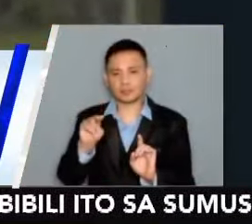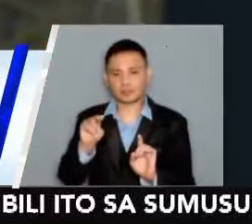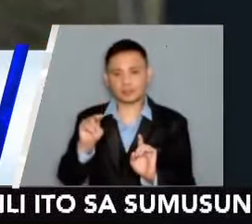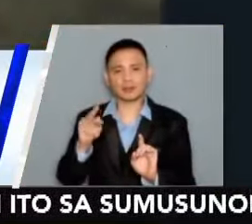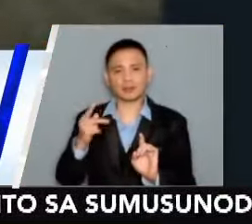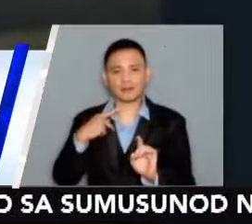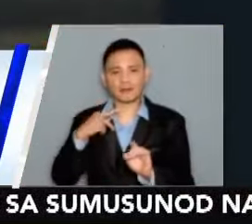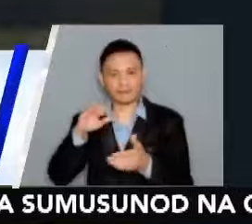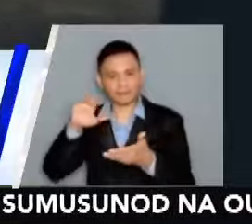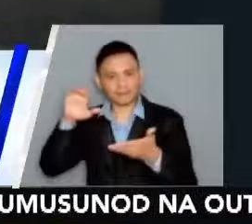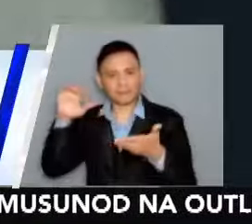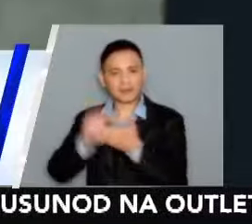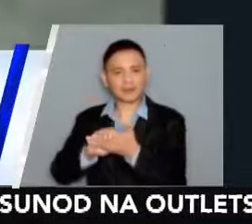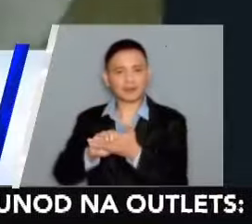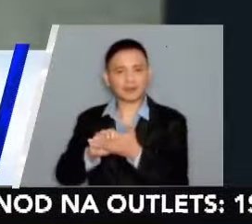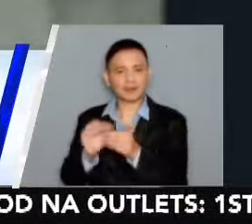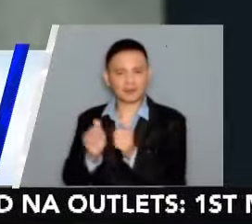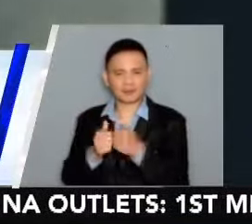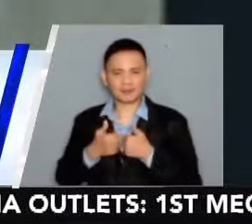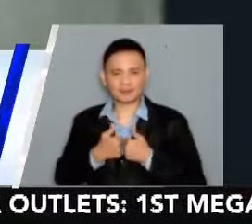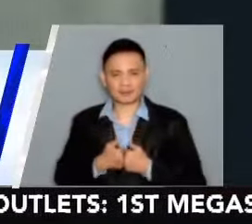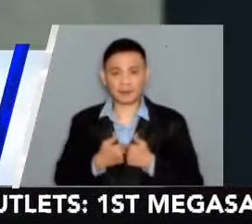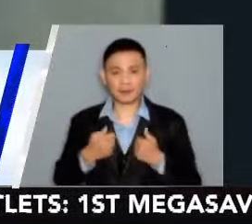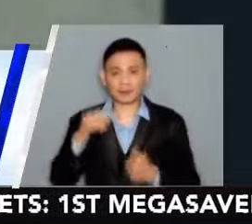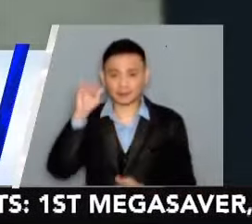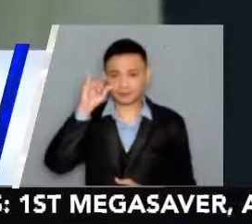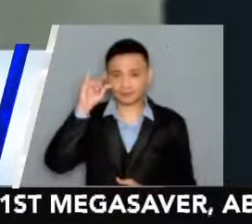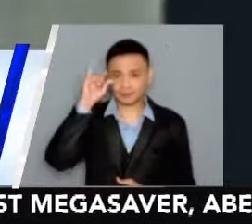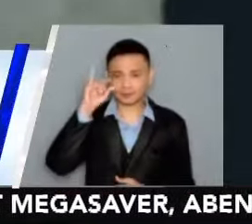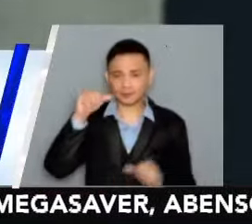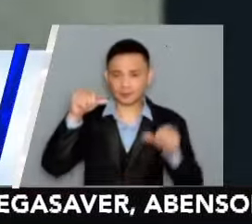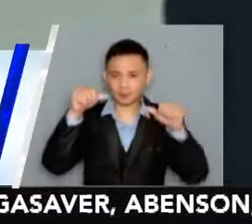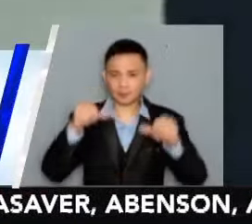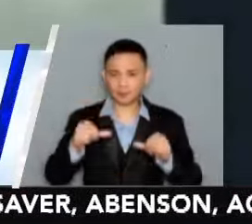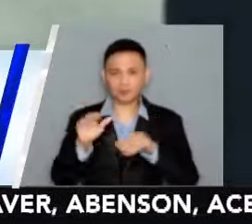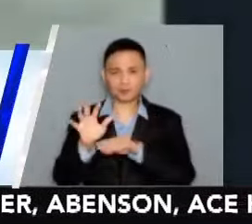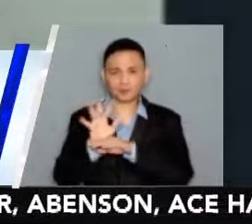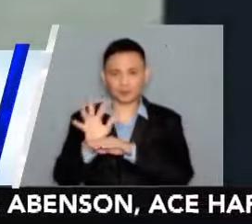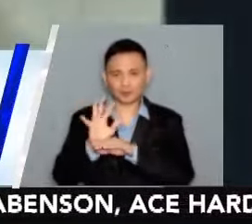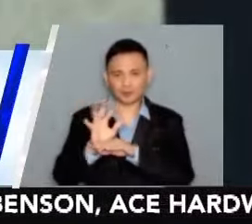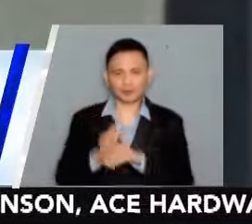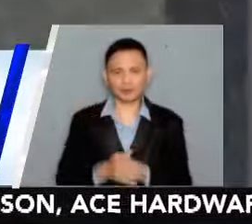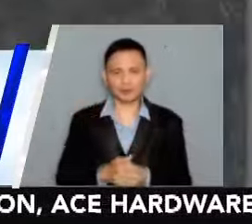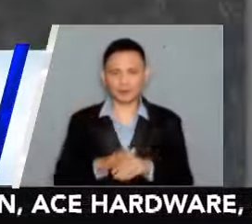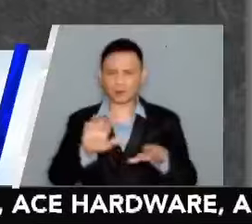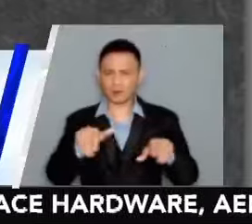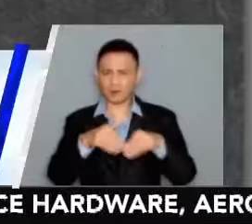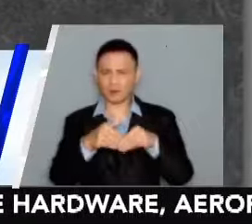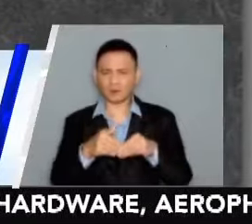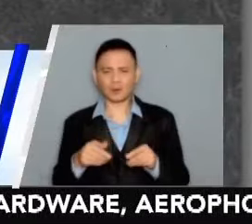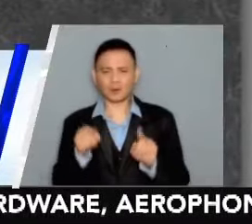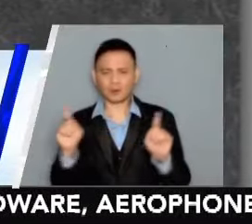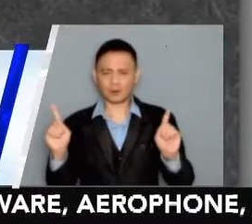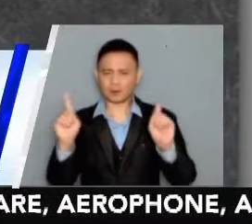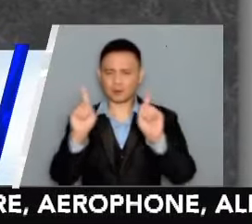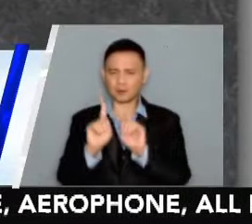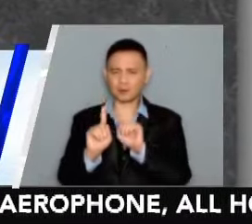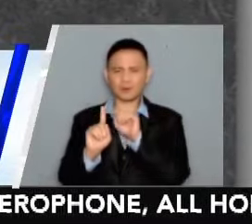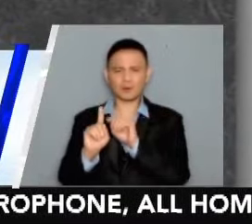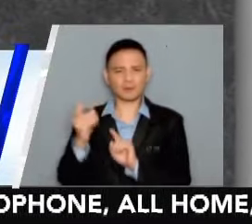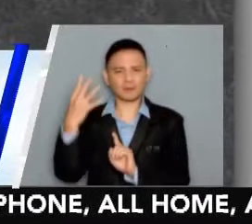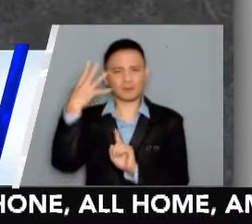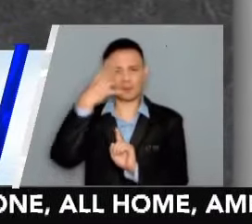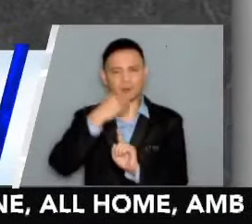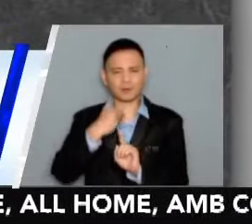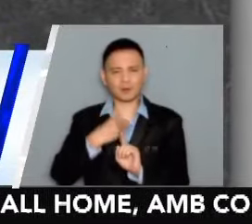yan, ni-reveal ng couple sa kanilang IG account. Chic at elegant si Hailey sa suot na white lace gown habang fine-flex ang kanyang baby bump.